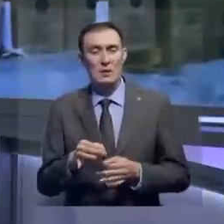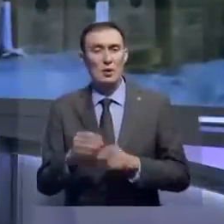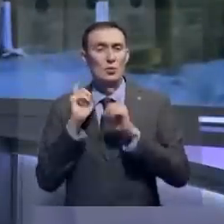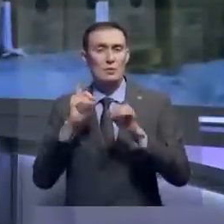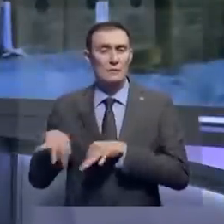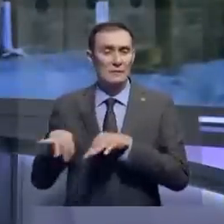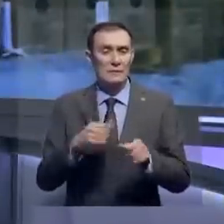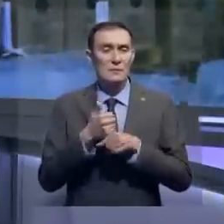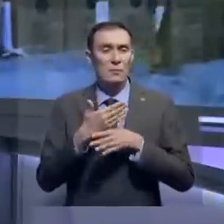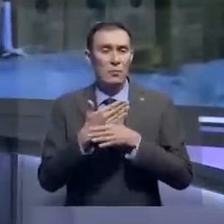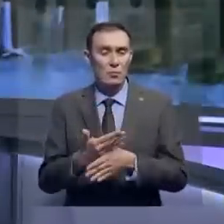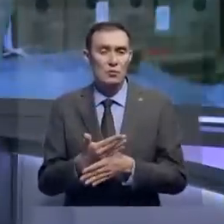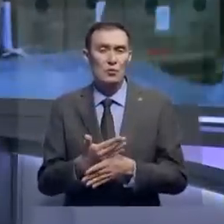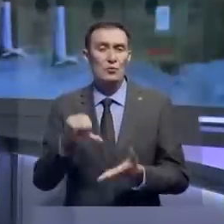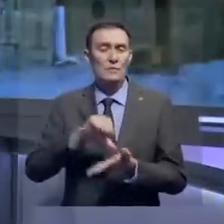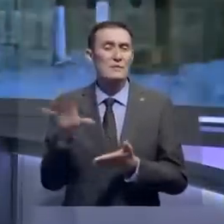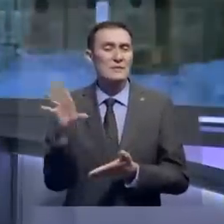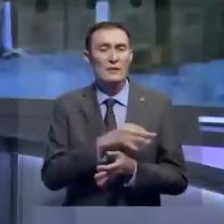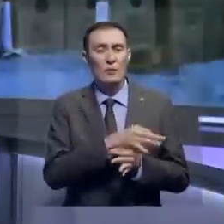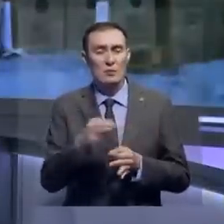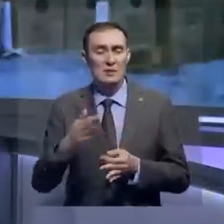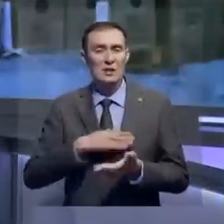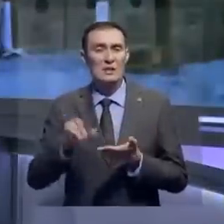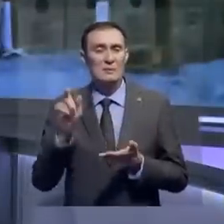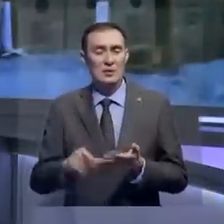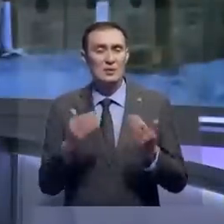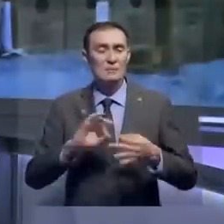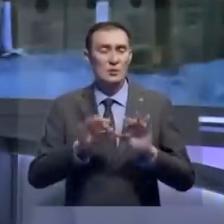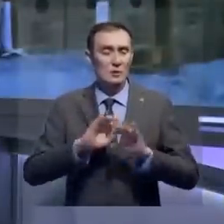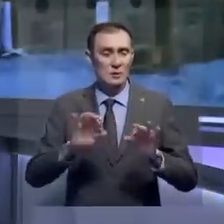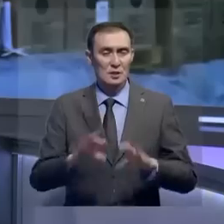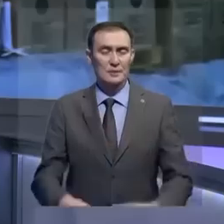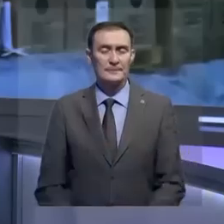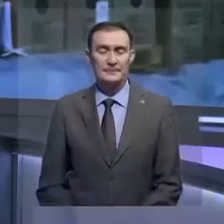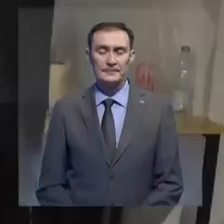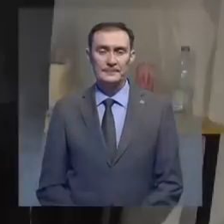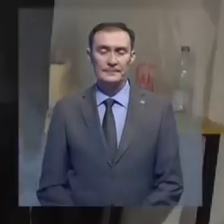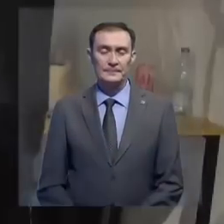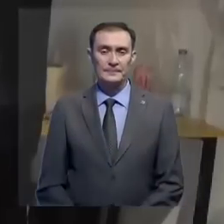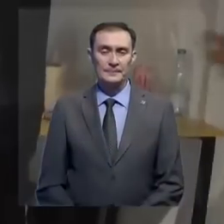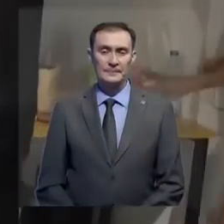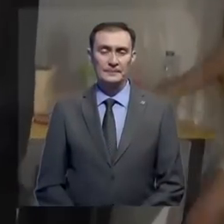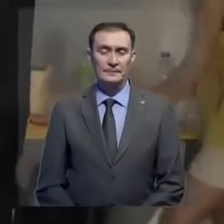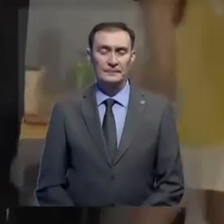караваны гуманитарной помощью подключились все регионы наши корреспонденты расскажут подробнее